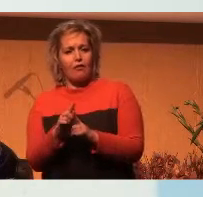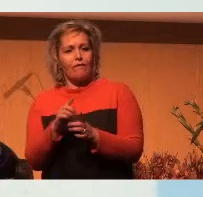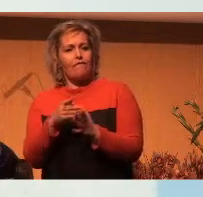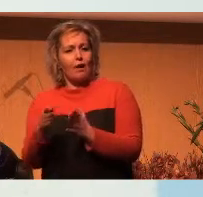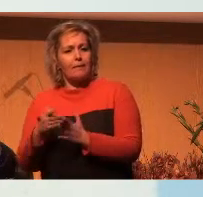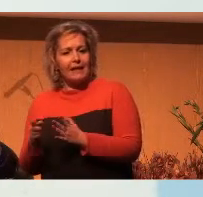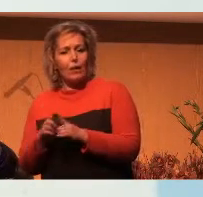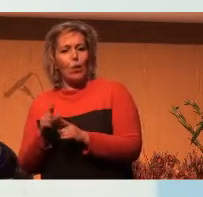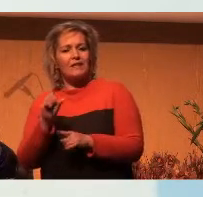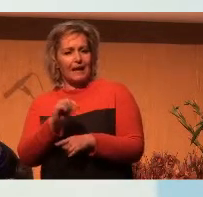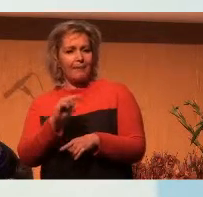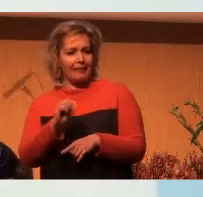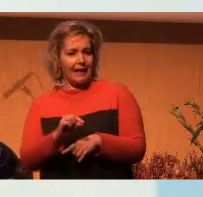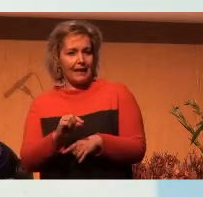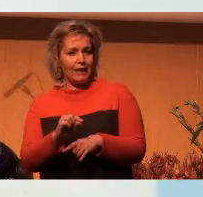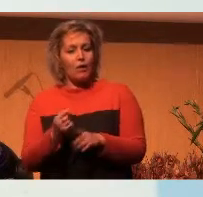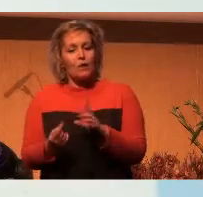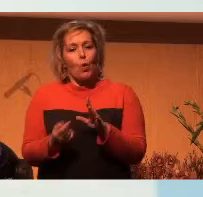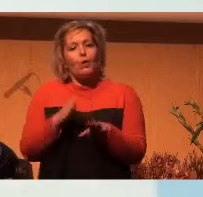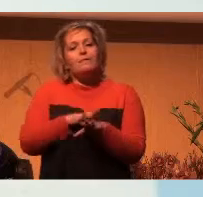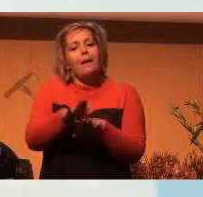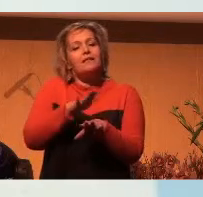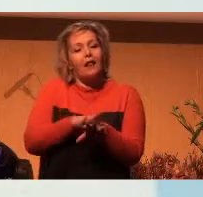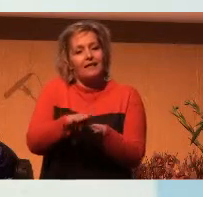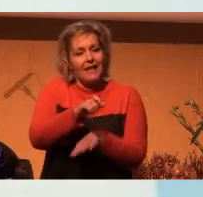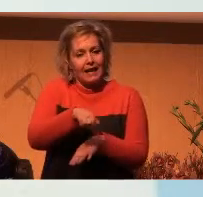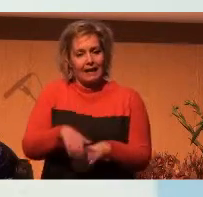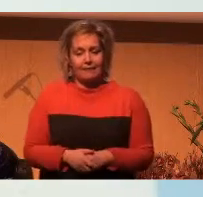fragmentering og segmentering og spesialisering.